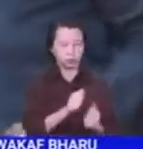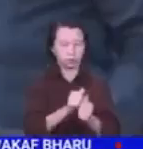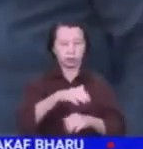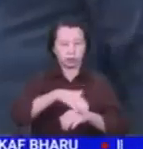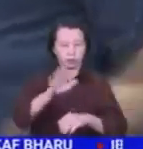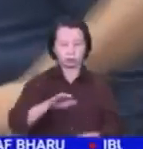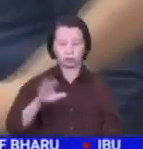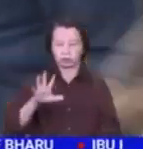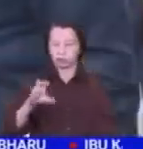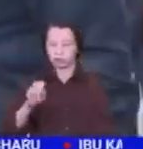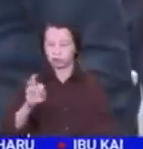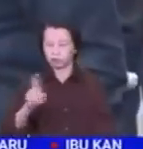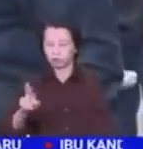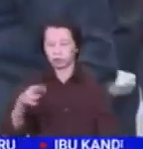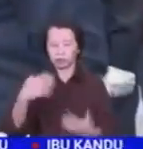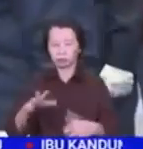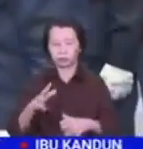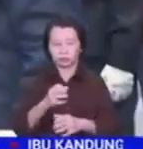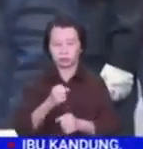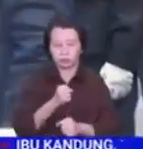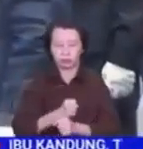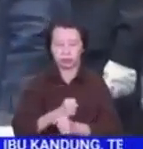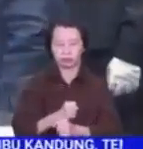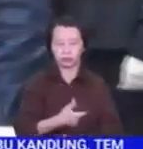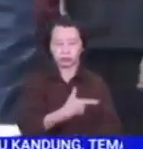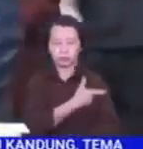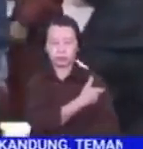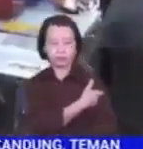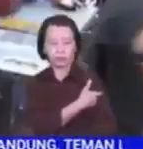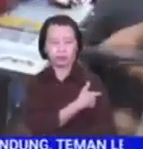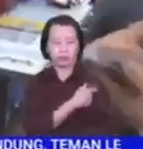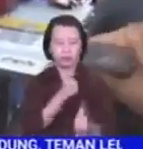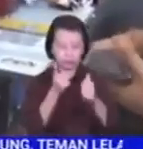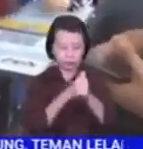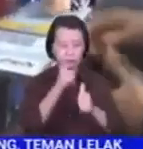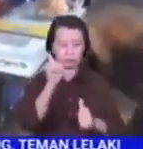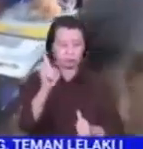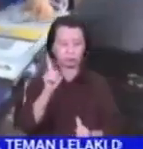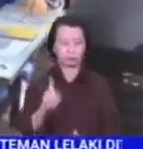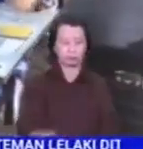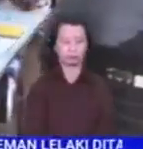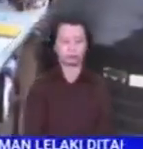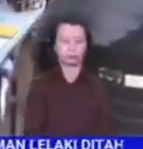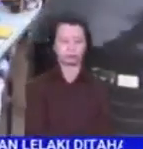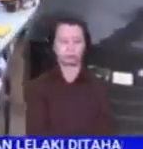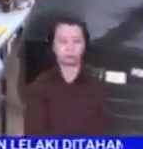lebih 50,000 telah menerima sekurang-kurangnya satu dos vaksin.